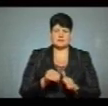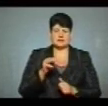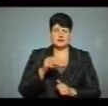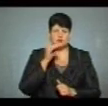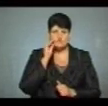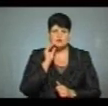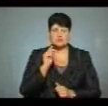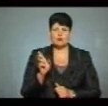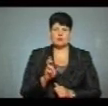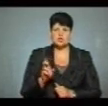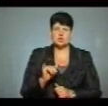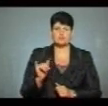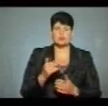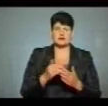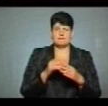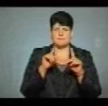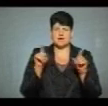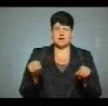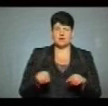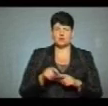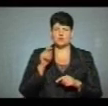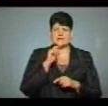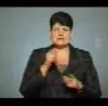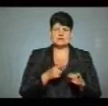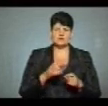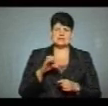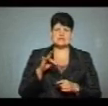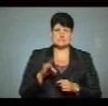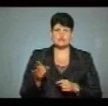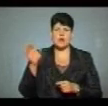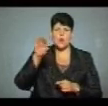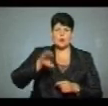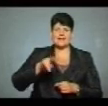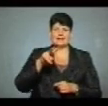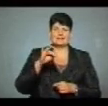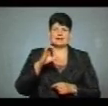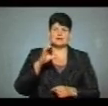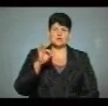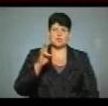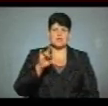Шевченку в Бережанах і меморіалу українським січовим стрільцям на горі Лисоня, розповіла Наталія Бойко.